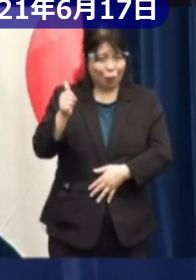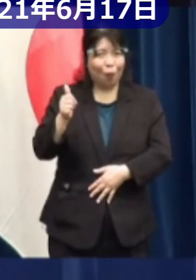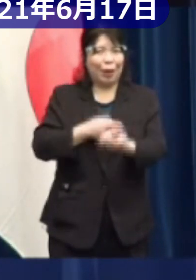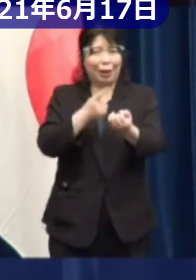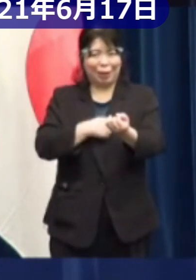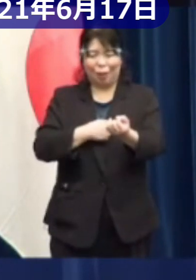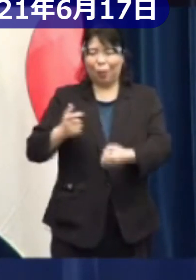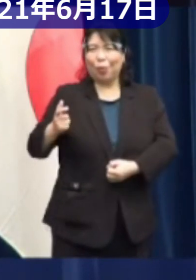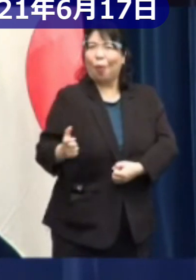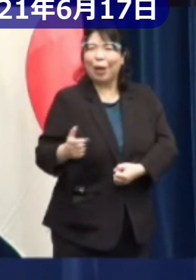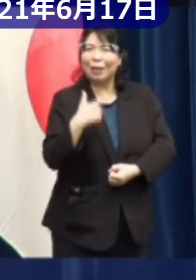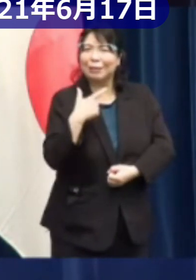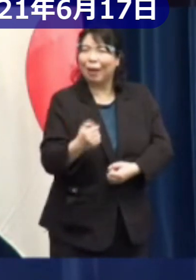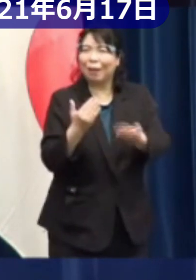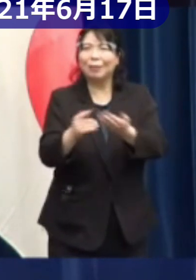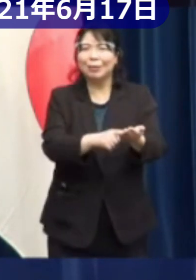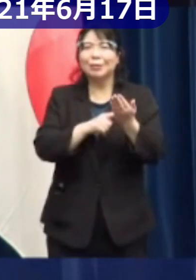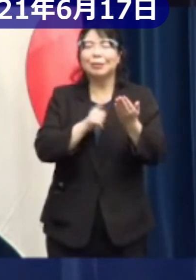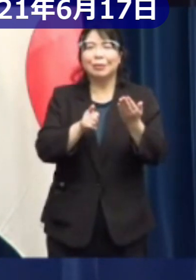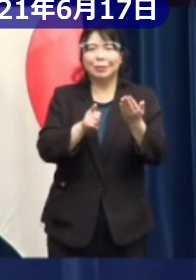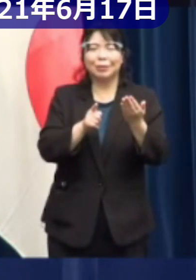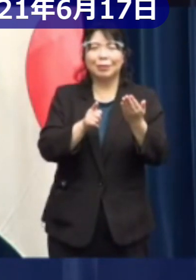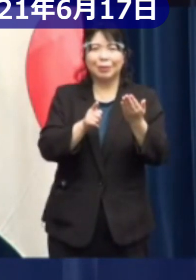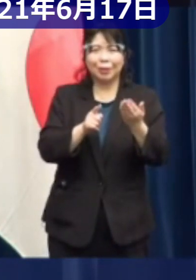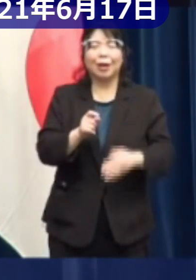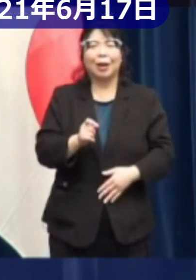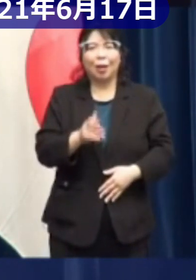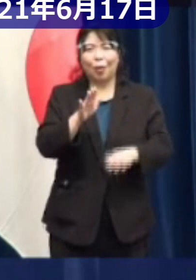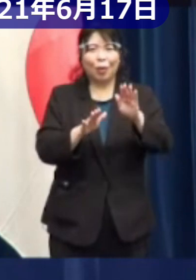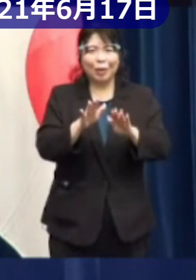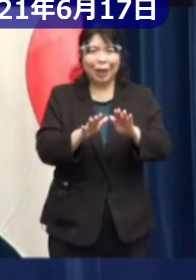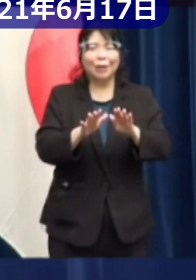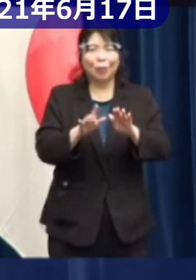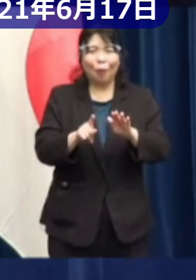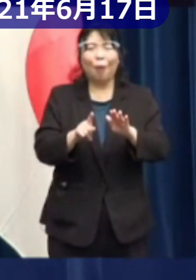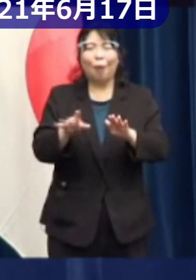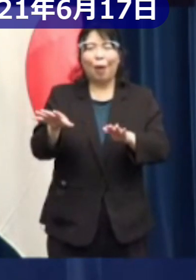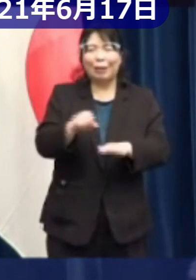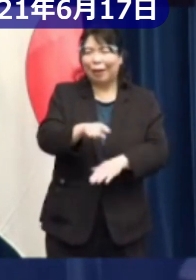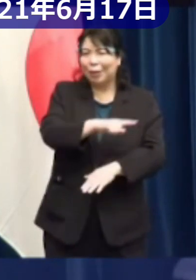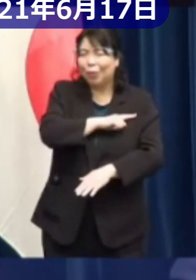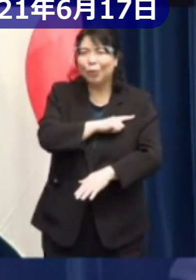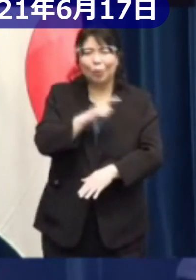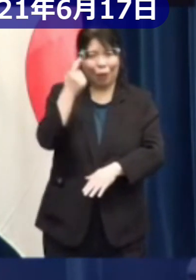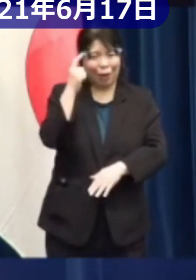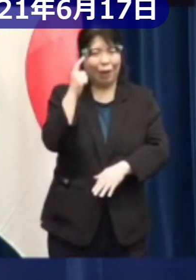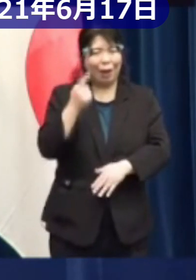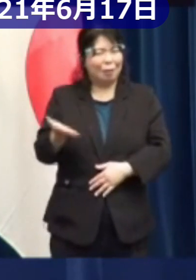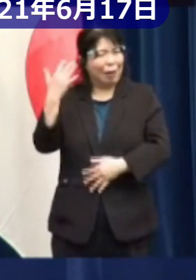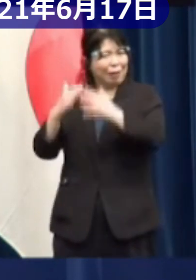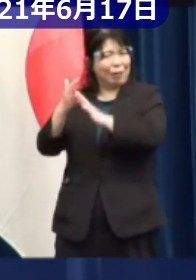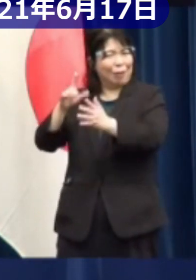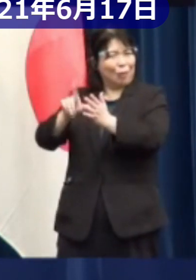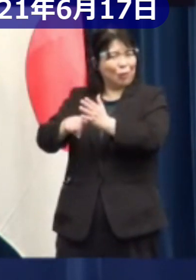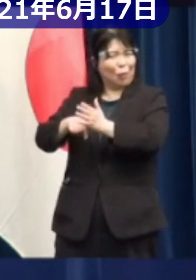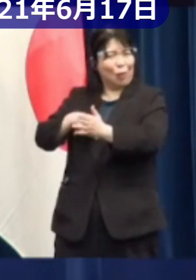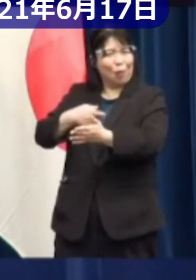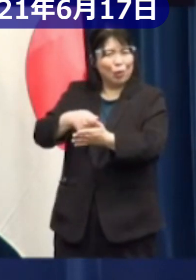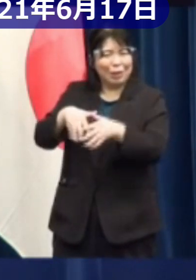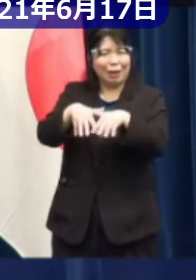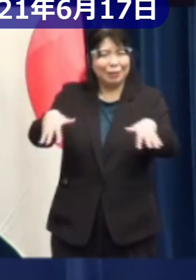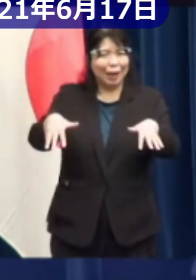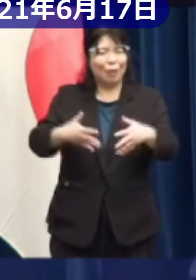しようとしております。これは内閣独裁を実現する改憲による緊急事態条項の先取りと思われます。なぜかくも戦時独裁体制の確立を急ぐの